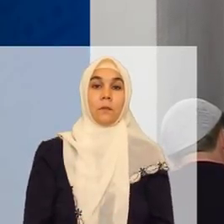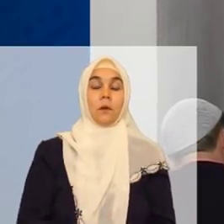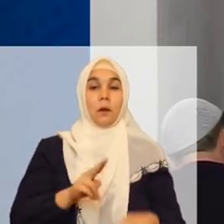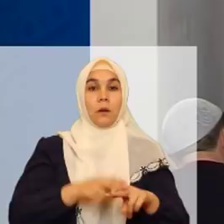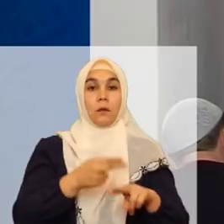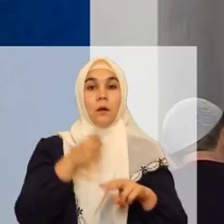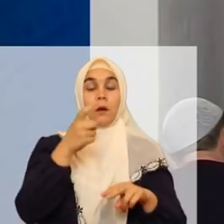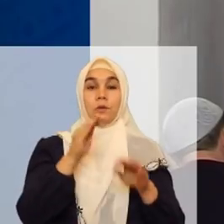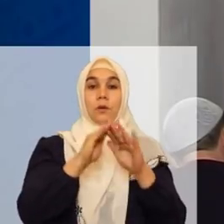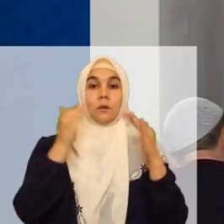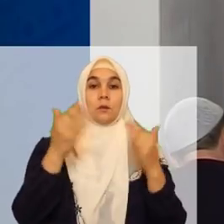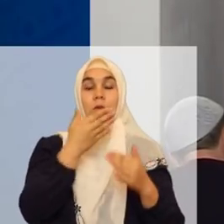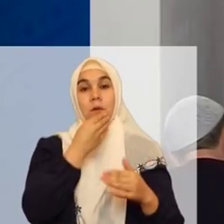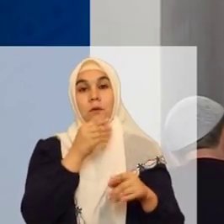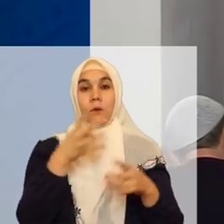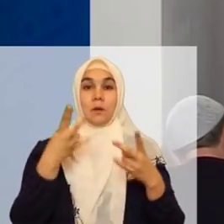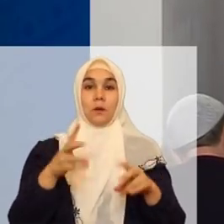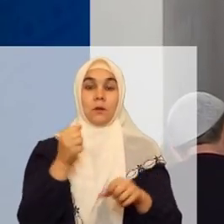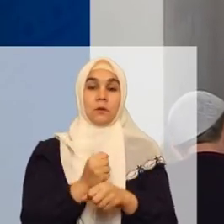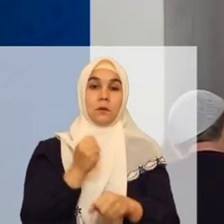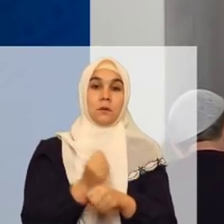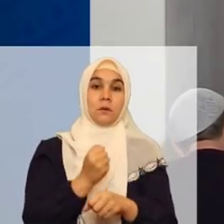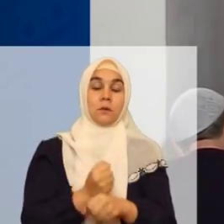Demak, hajda mutlaqo beodoblik yo'q.